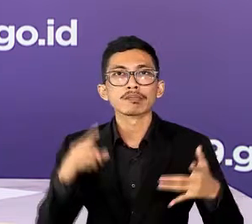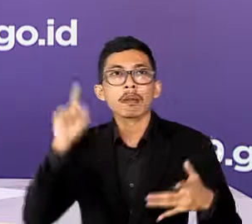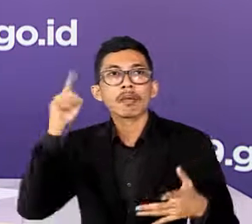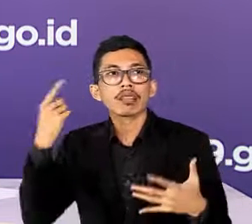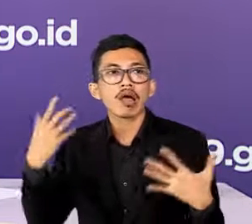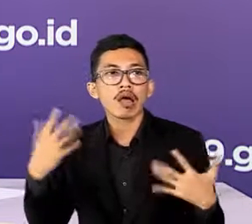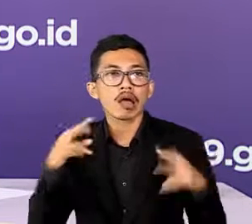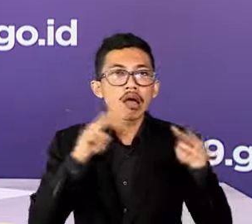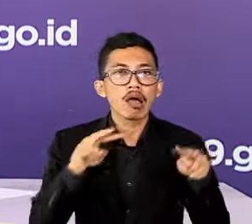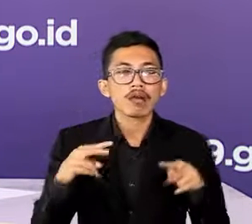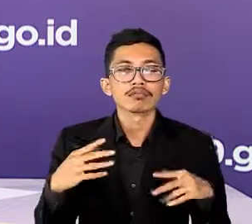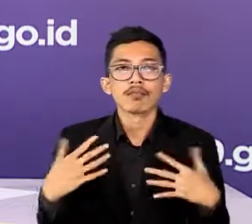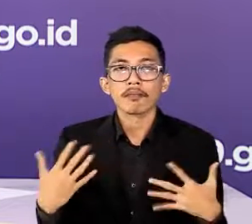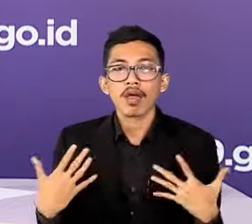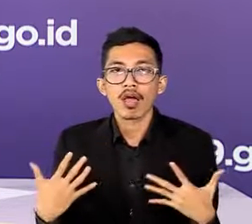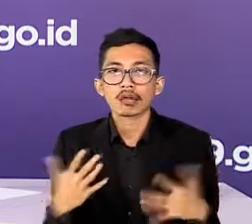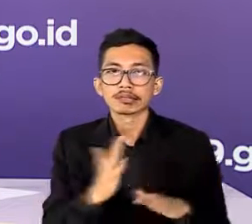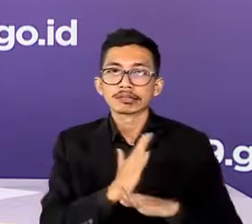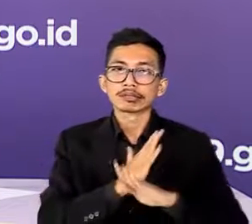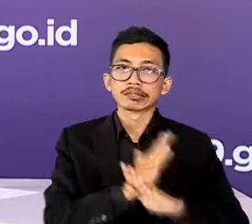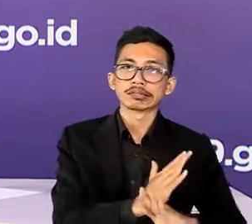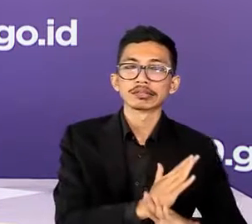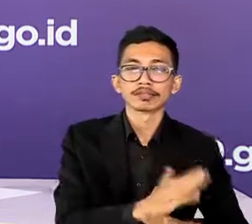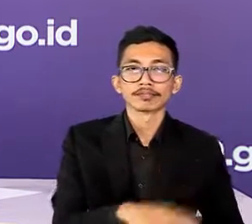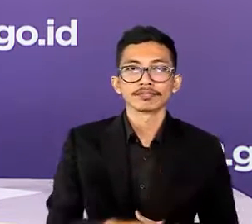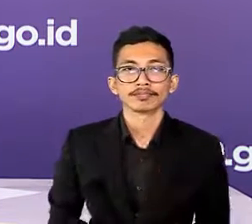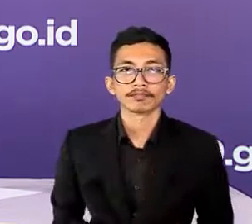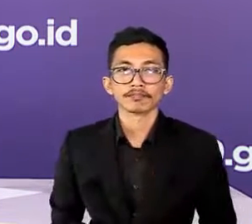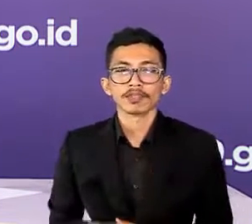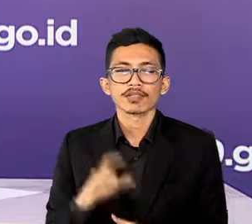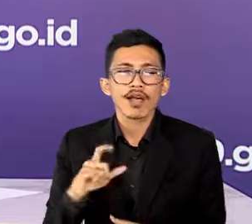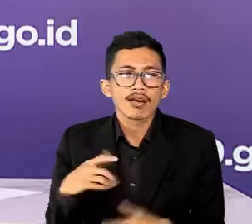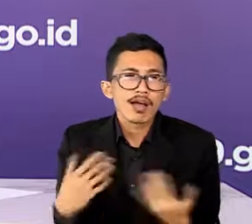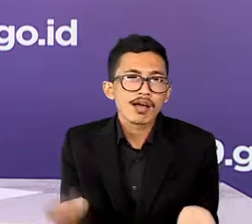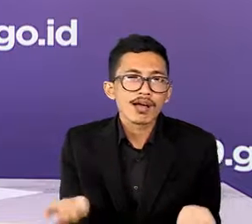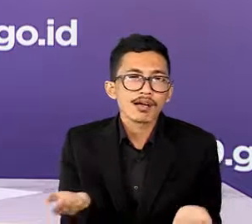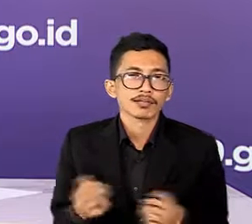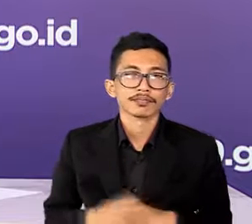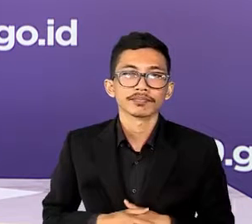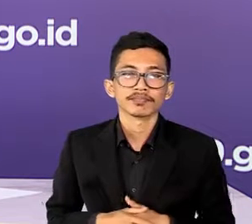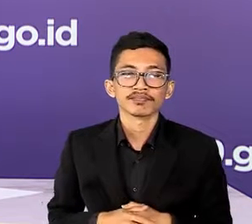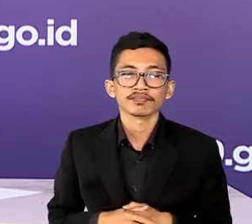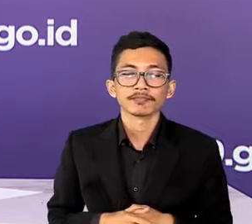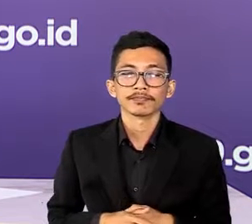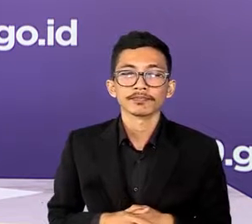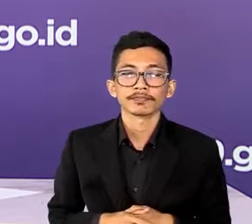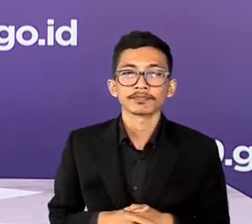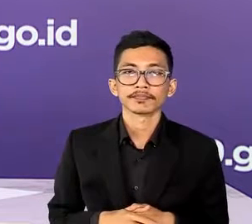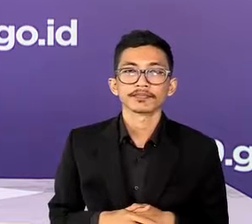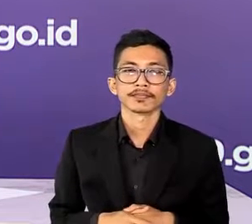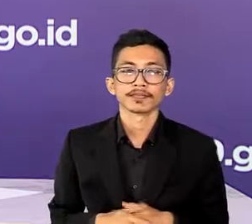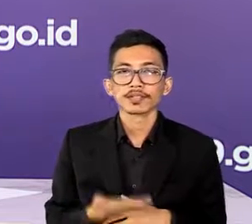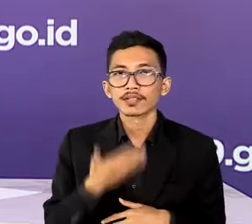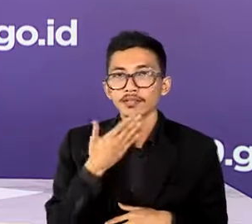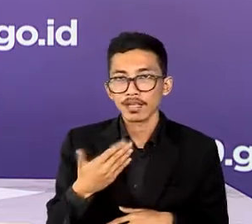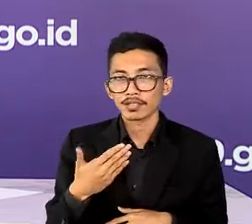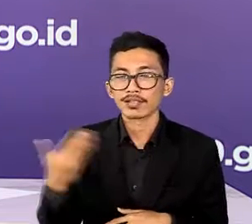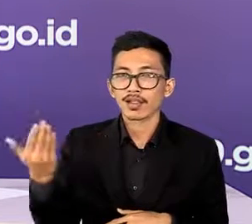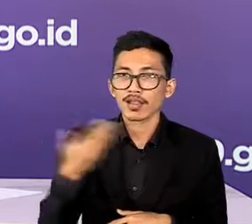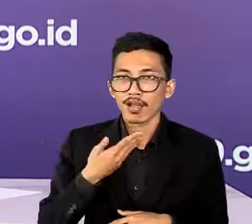agar mutasi Baru cover 19 lokal ini diantisipasi Terima kasih baik terima kasih lokadata liputan6.com